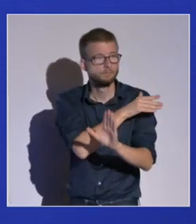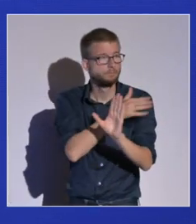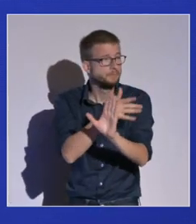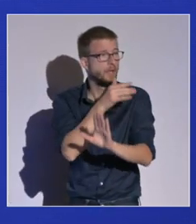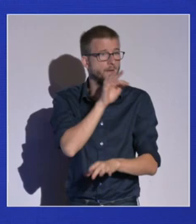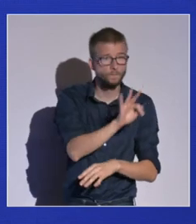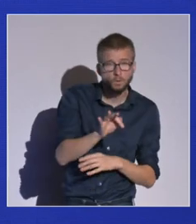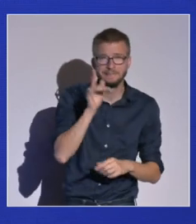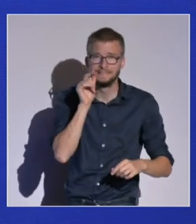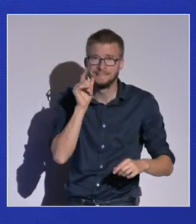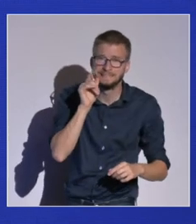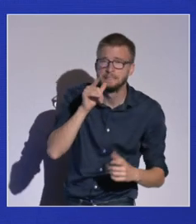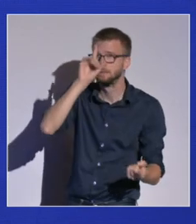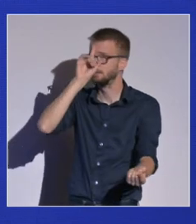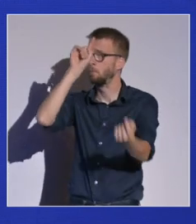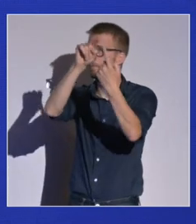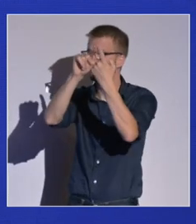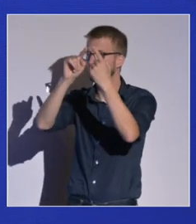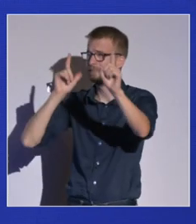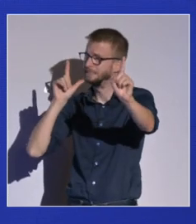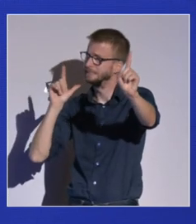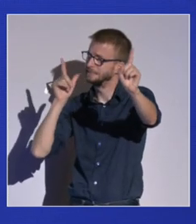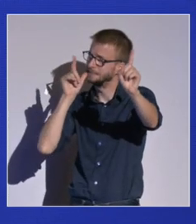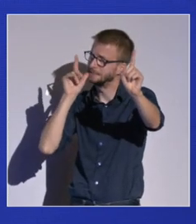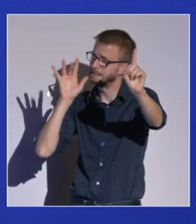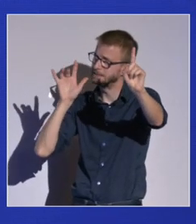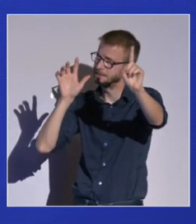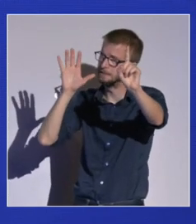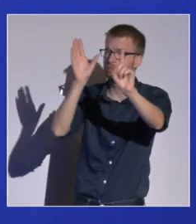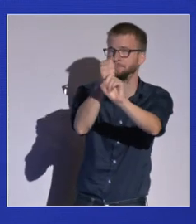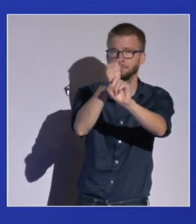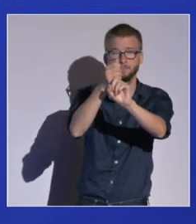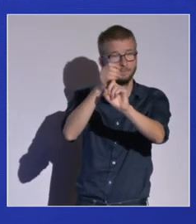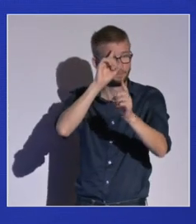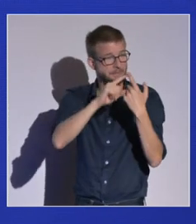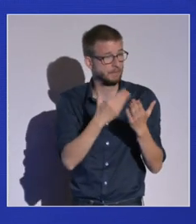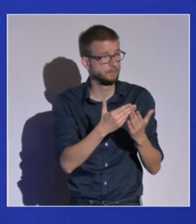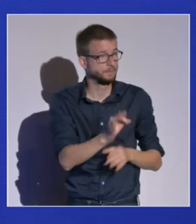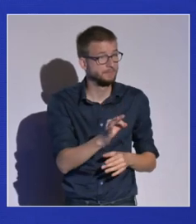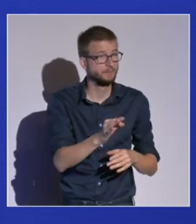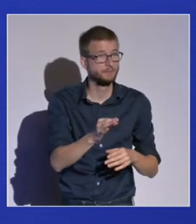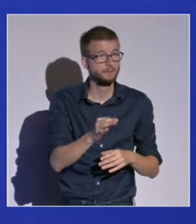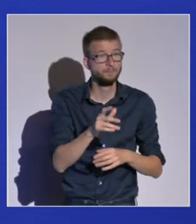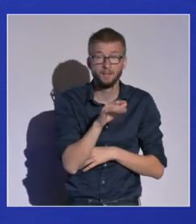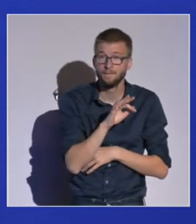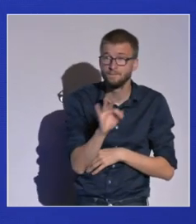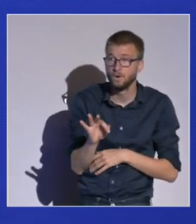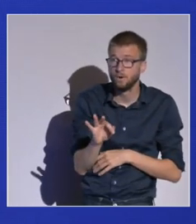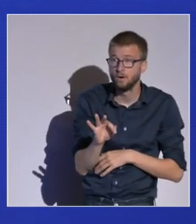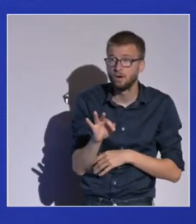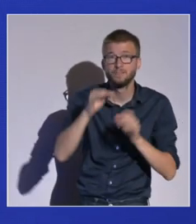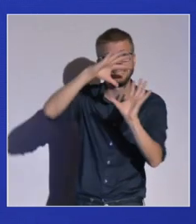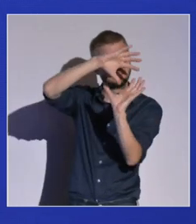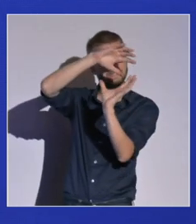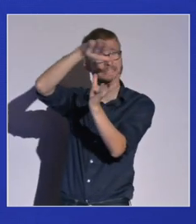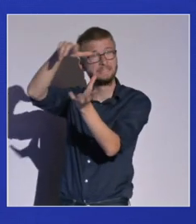conduit pour arriver aux standards que nous nous fixons. Mais la France, c'est le millième de l'atmosphère